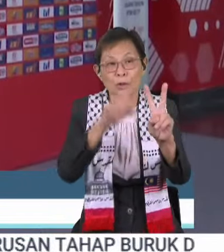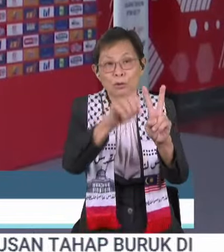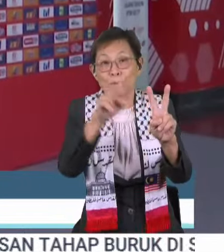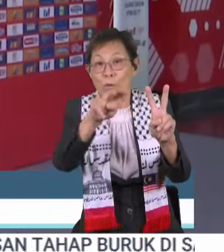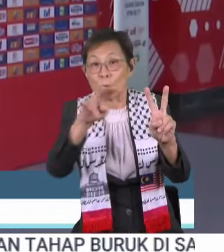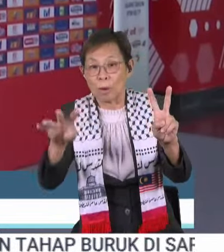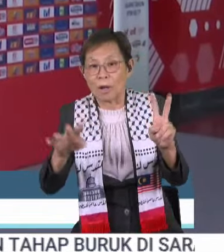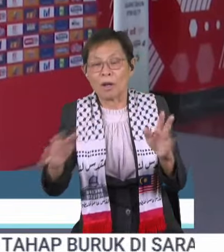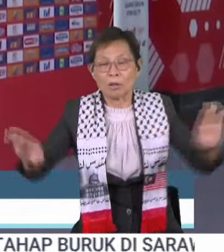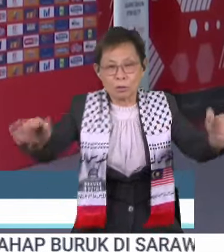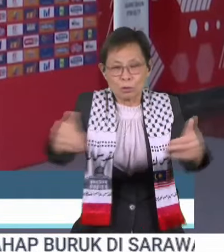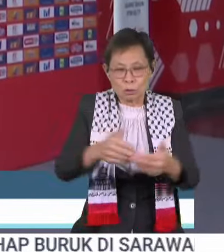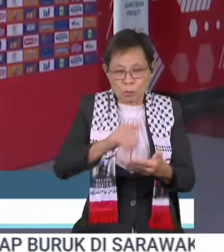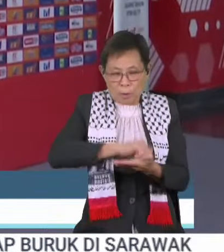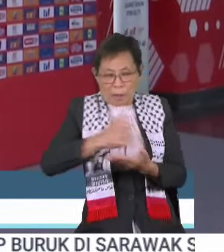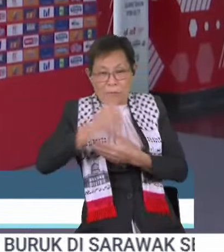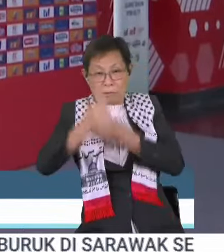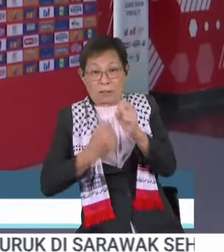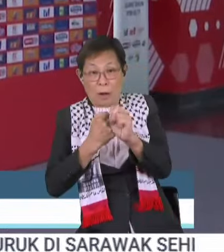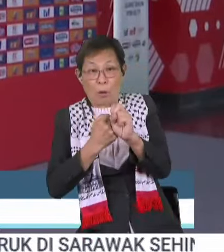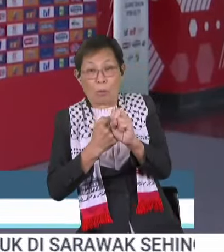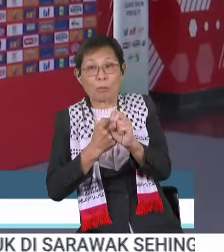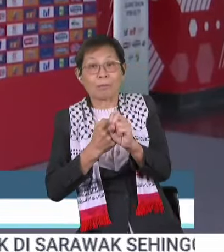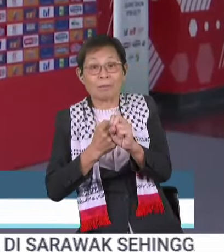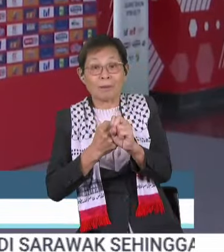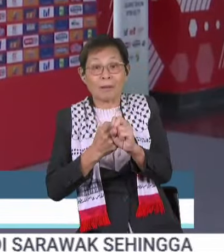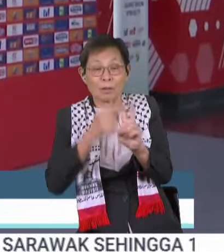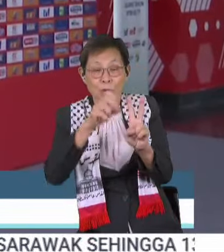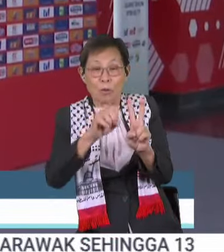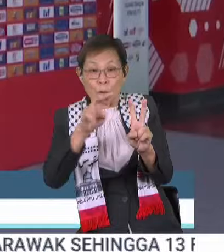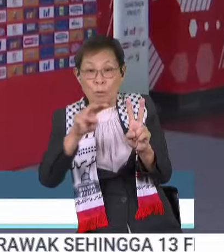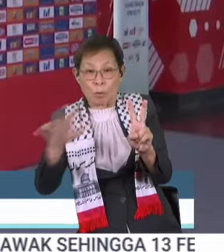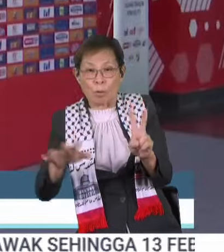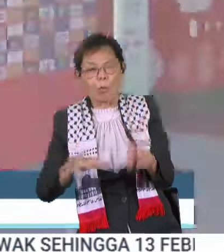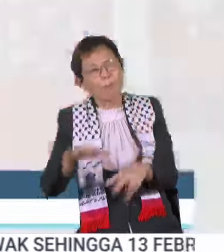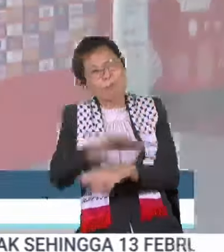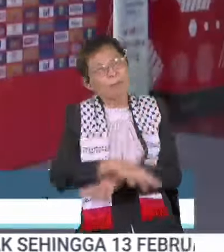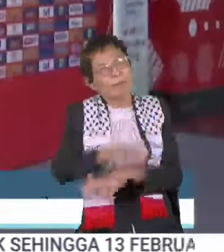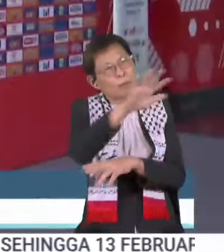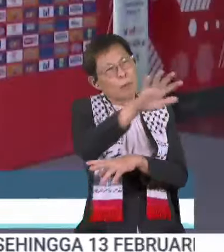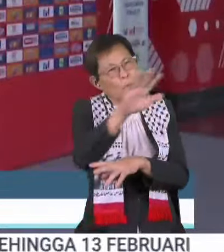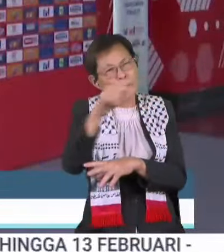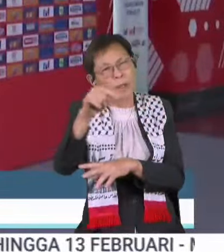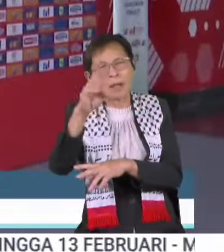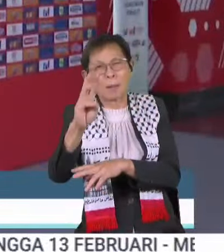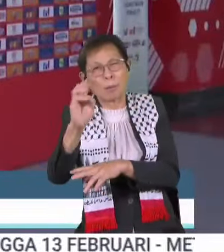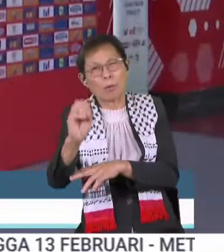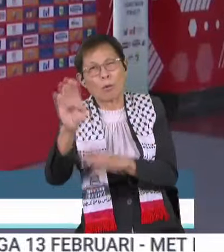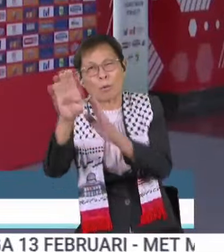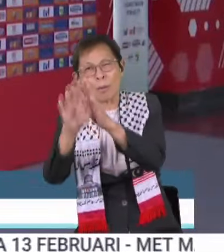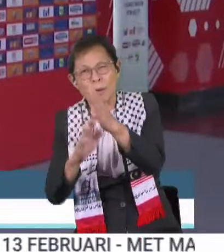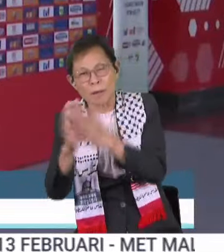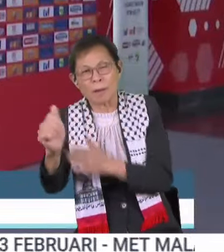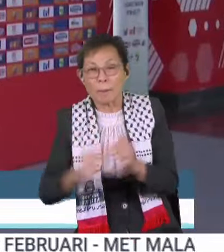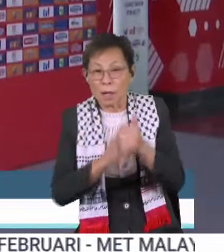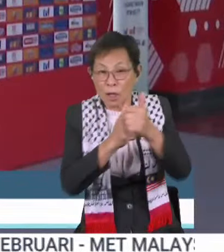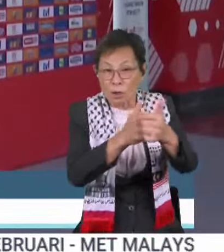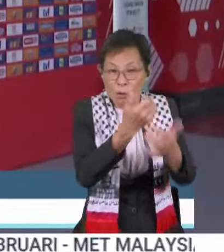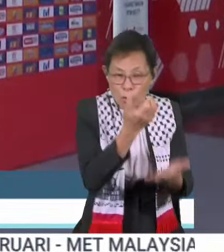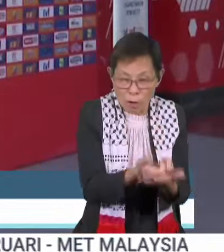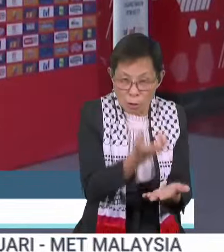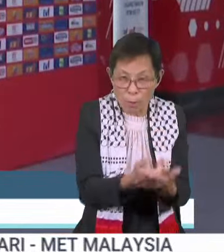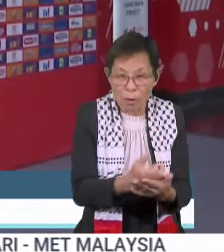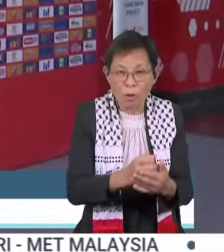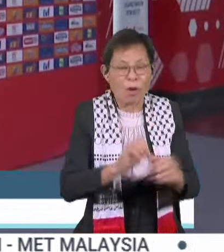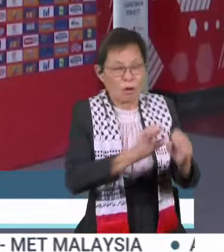bila tutup akaun pada tahun depan ini, dijangkakan antara 55 hingga 60 bilion. Berdasarkan kepada ekonomi telah